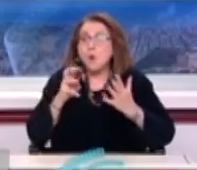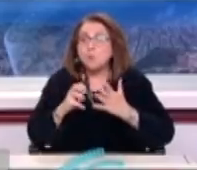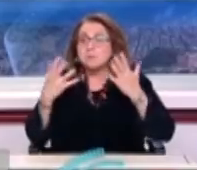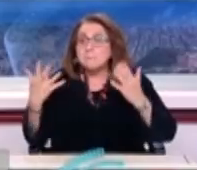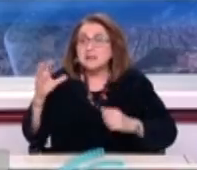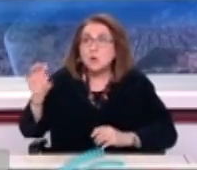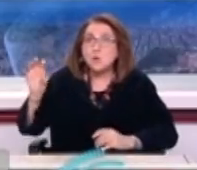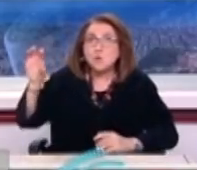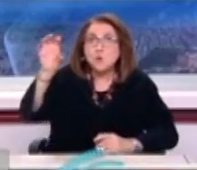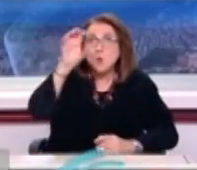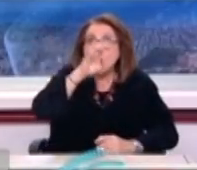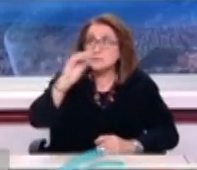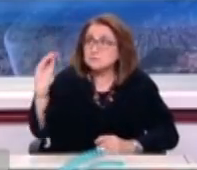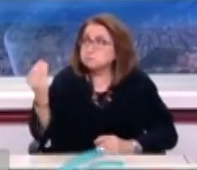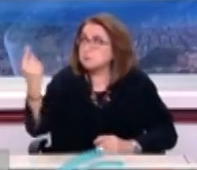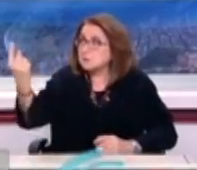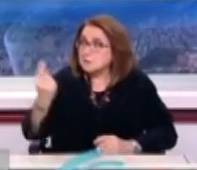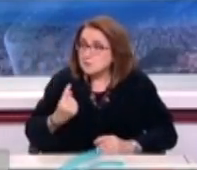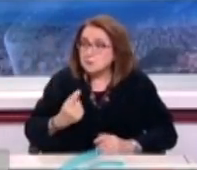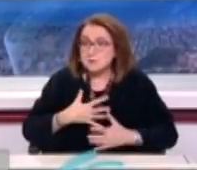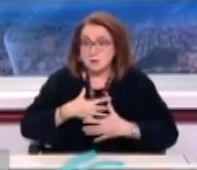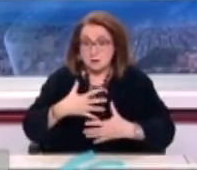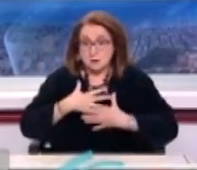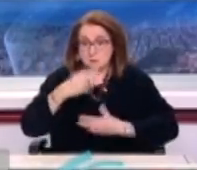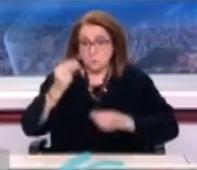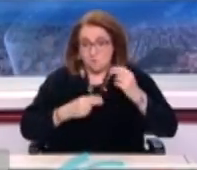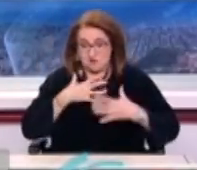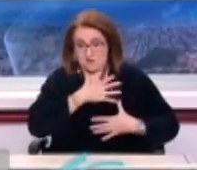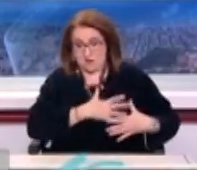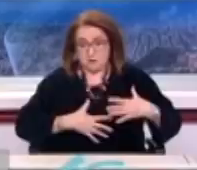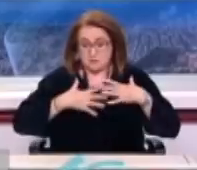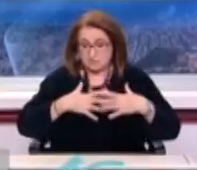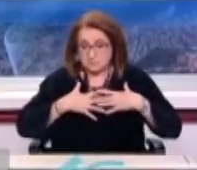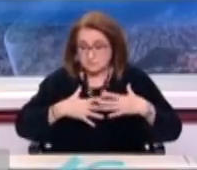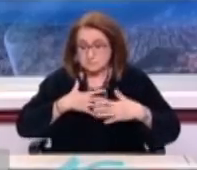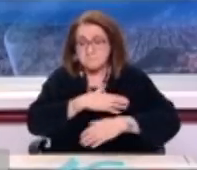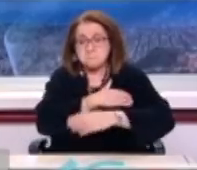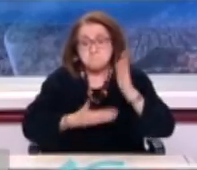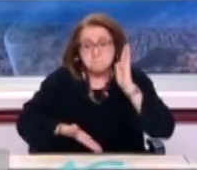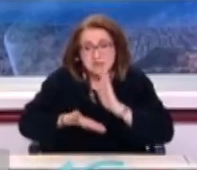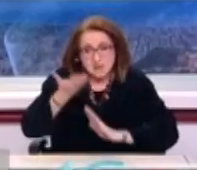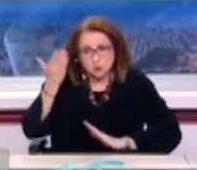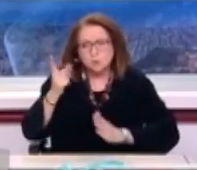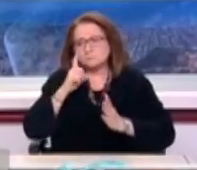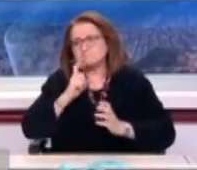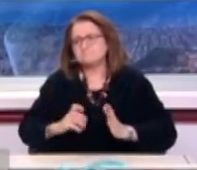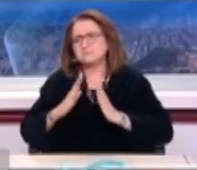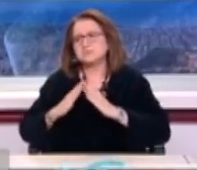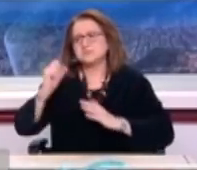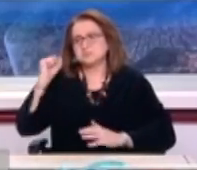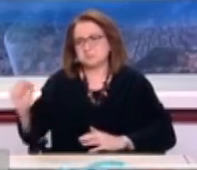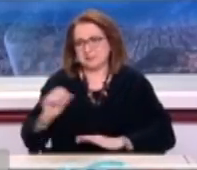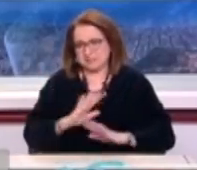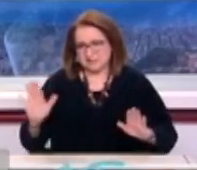έχει πυρετό και συμπτώματα αναπνευστικού. Με στην προσπάθεια κατά το δυνατόν περιορισμού, κατά τη γνώμη μου, αυτά τα μέτρα